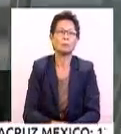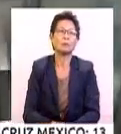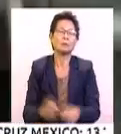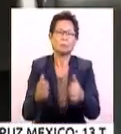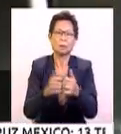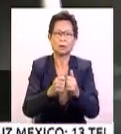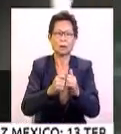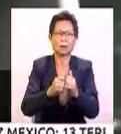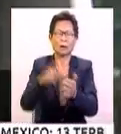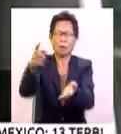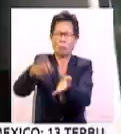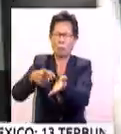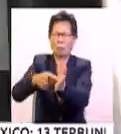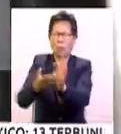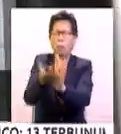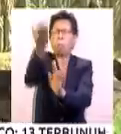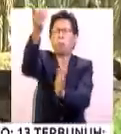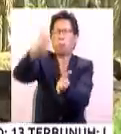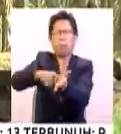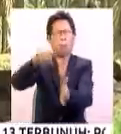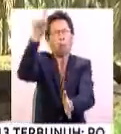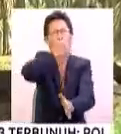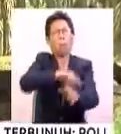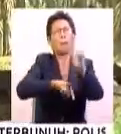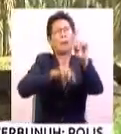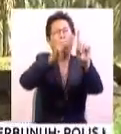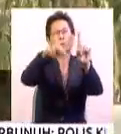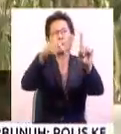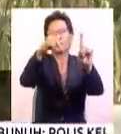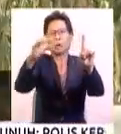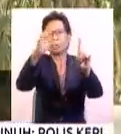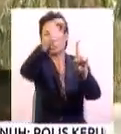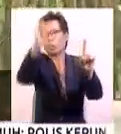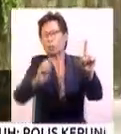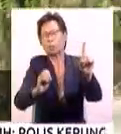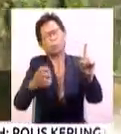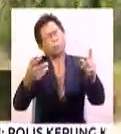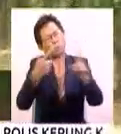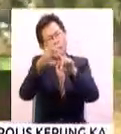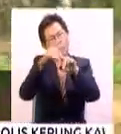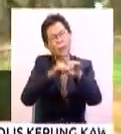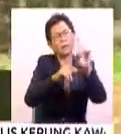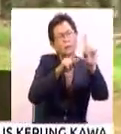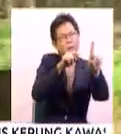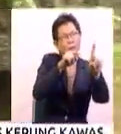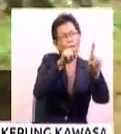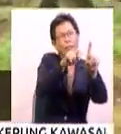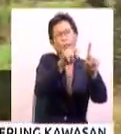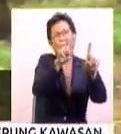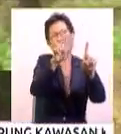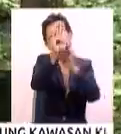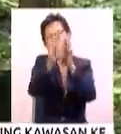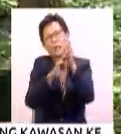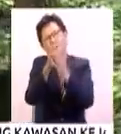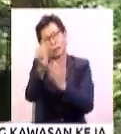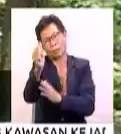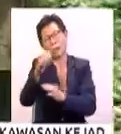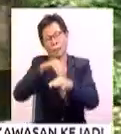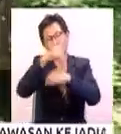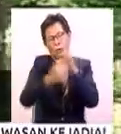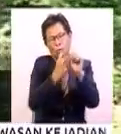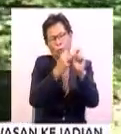Dengan peningkatan hutang Felda yang ketara sebanyak 1,100% daripada RM1.2 bilion pada